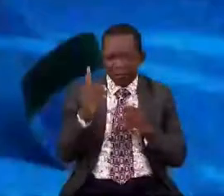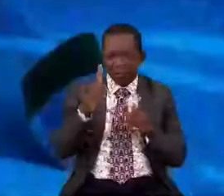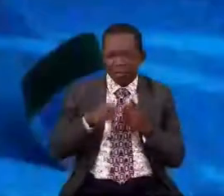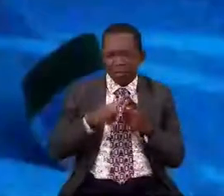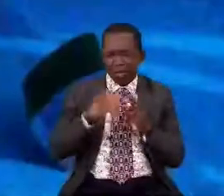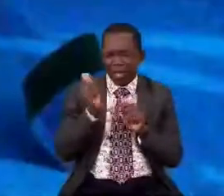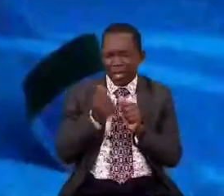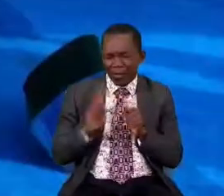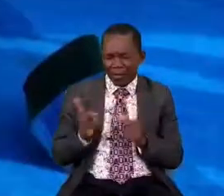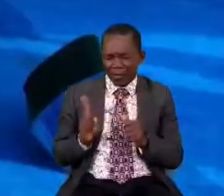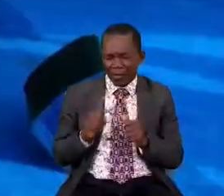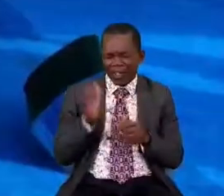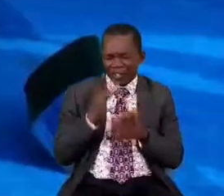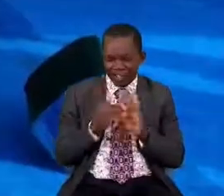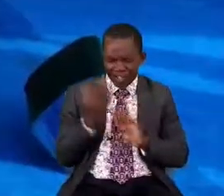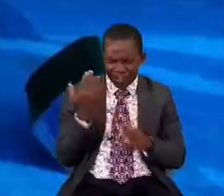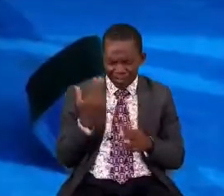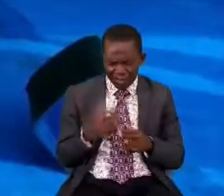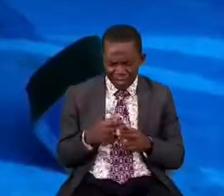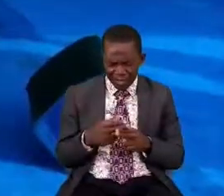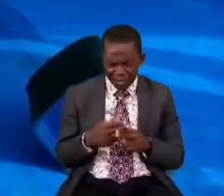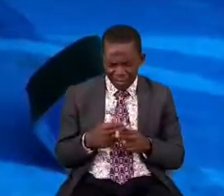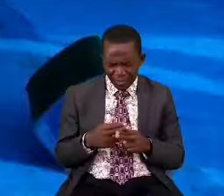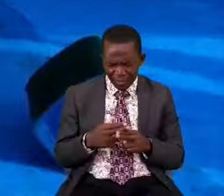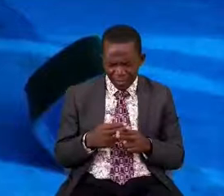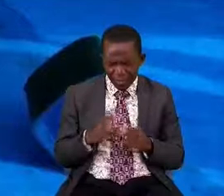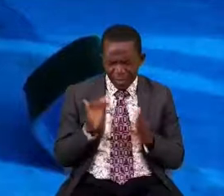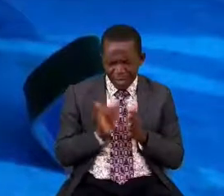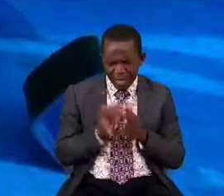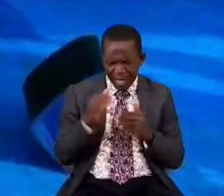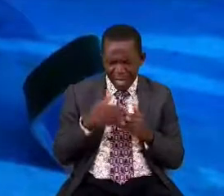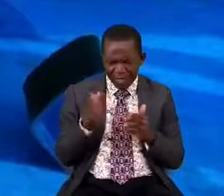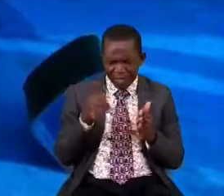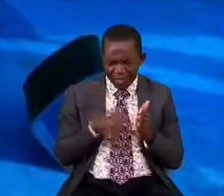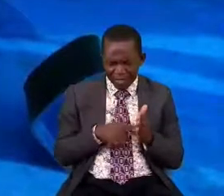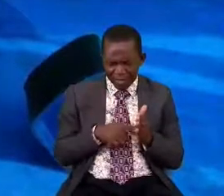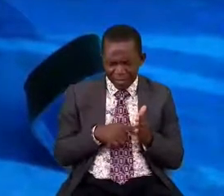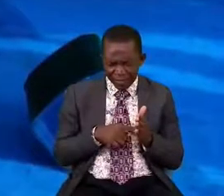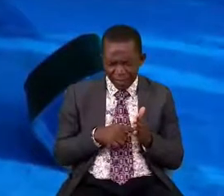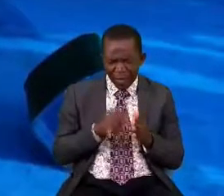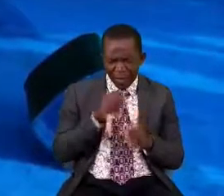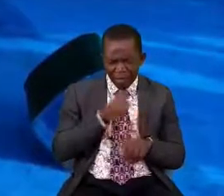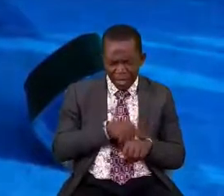Après cette période, la conférence des ministères des professionnels